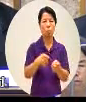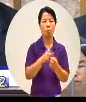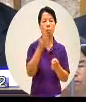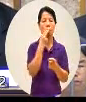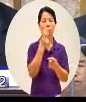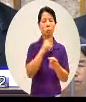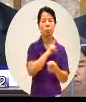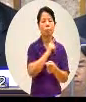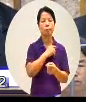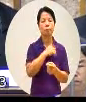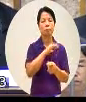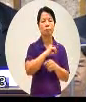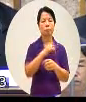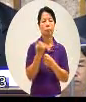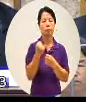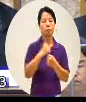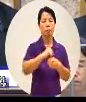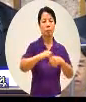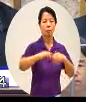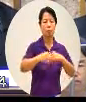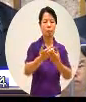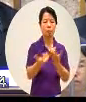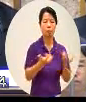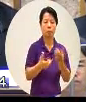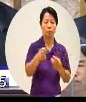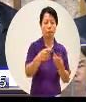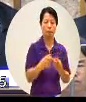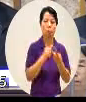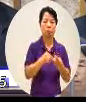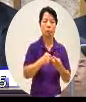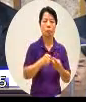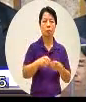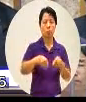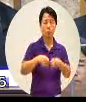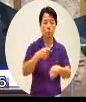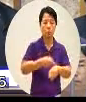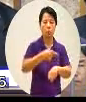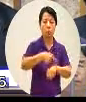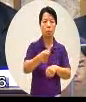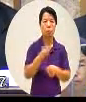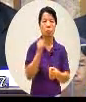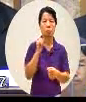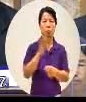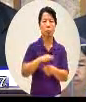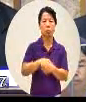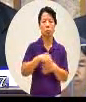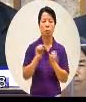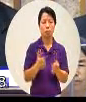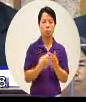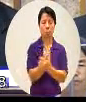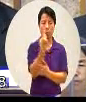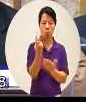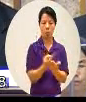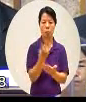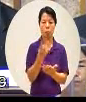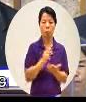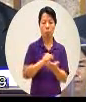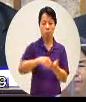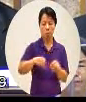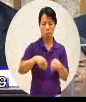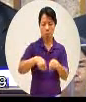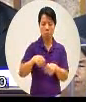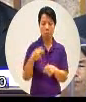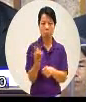另外第二个当然吴议员讲的，这是计划性补助。那我们这边会有资料了，绝对不止只有两个计划了。